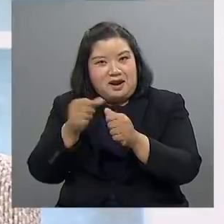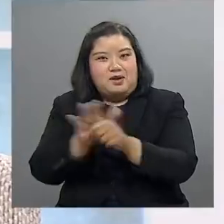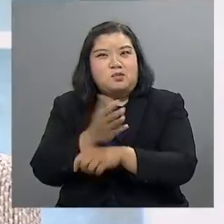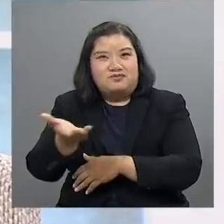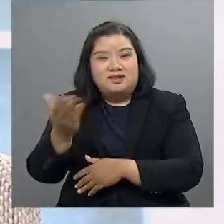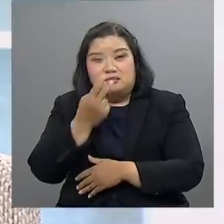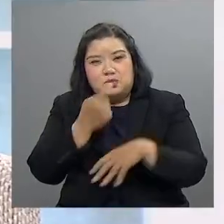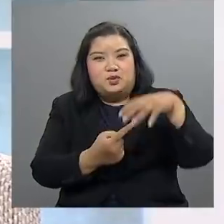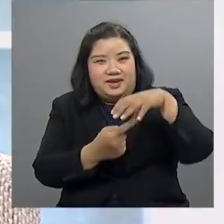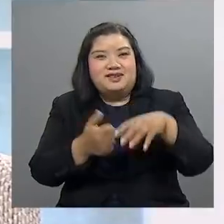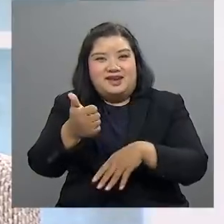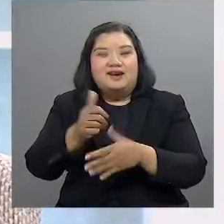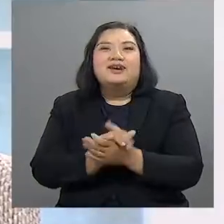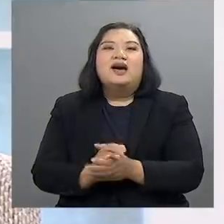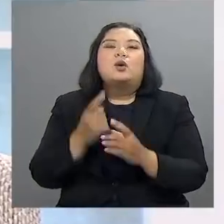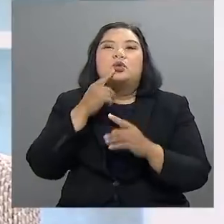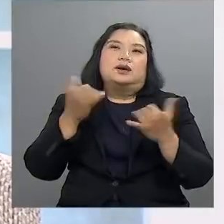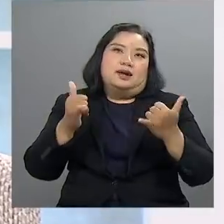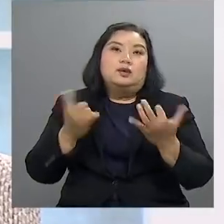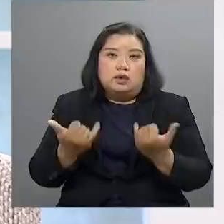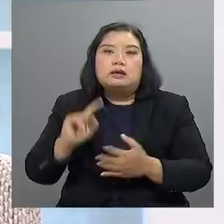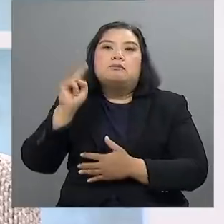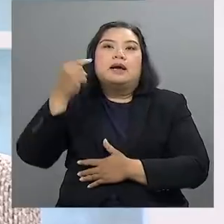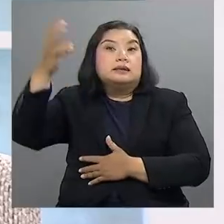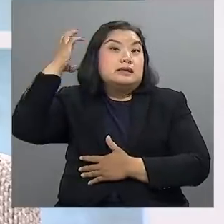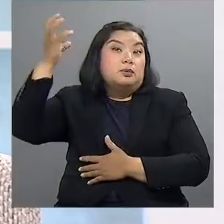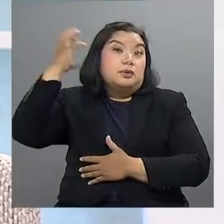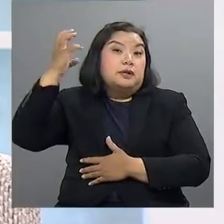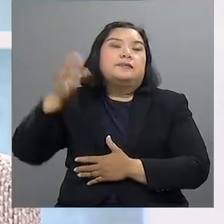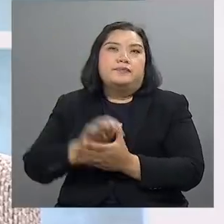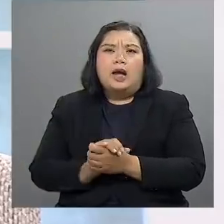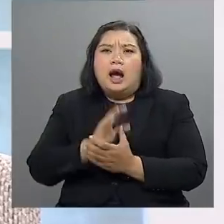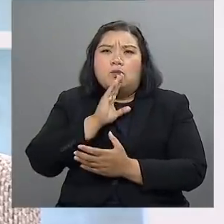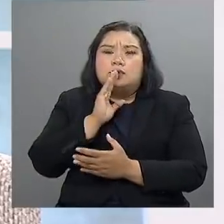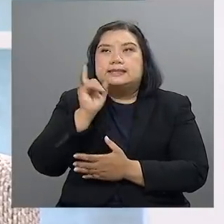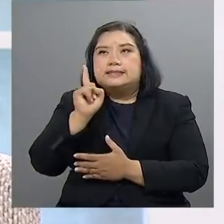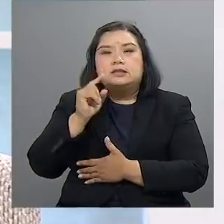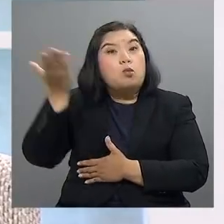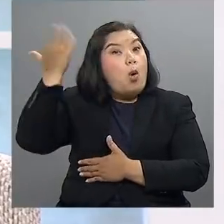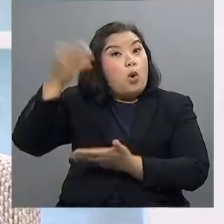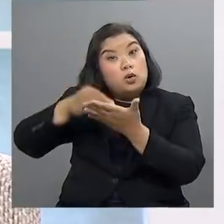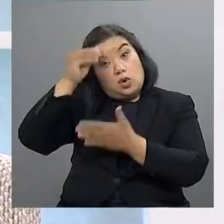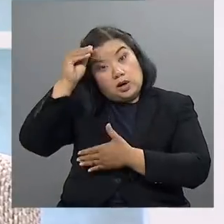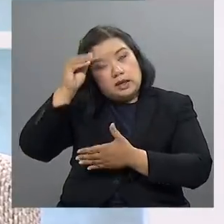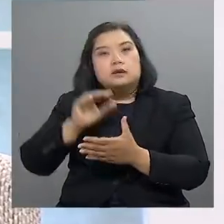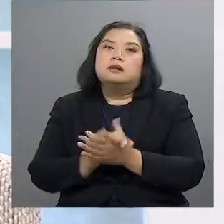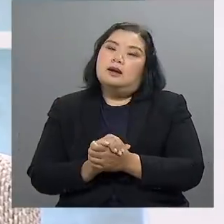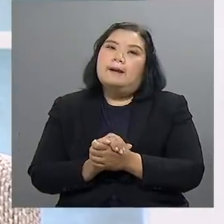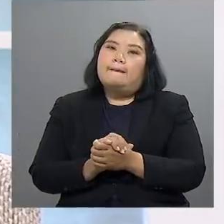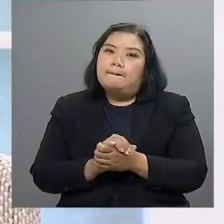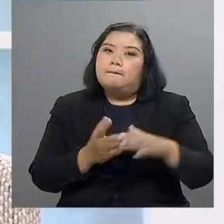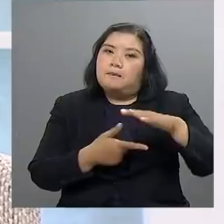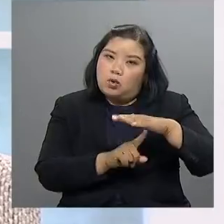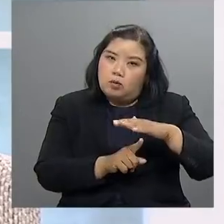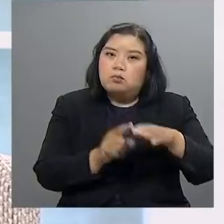ที่จังหวัดสระบุรีคุณผู้ชมครับปกติถ้าย้อนกลับไปสมัยเรียนประถมเรียนมัธยมสำหรับผมเนี่ยอาจจะย้อนไปหลายสิ